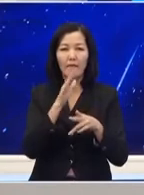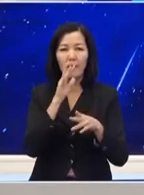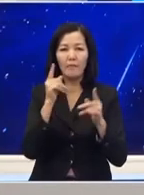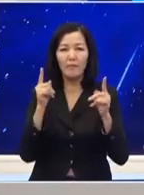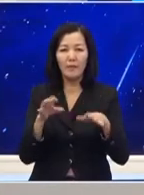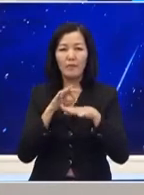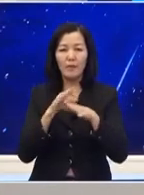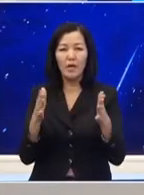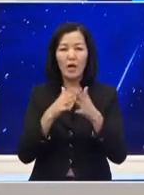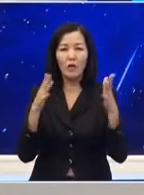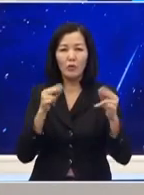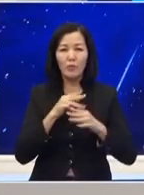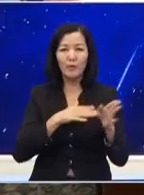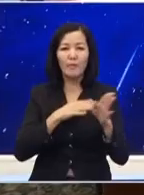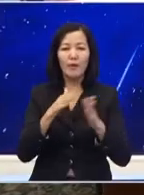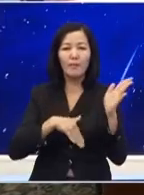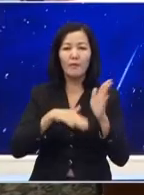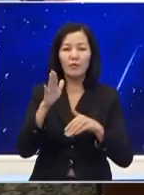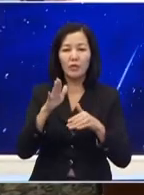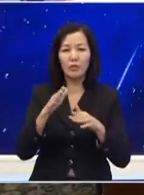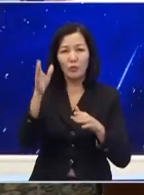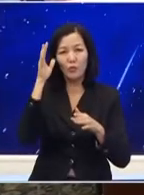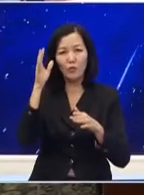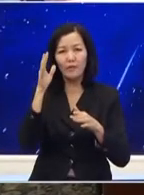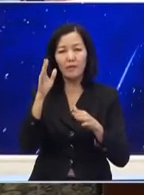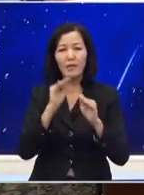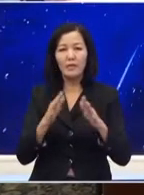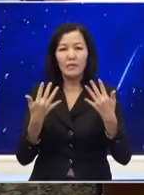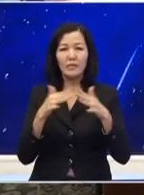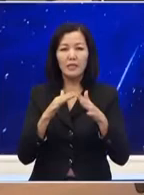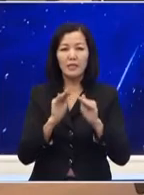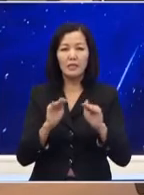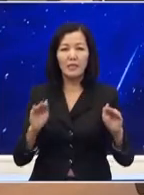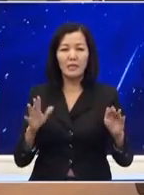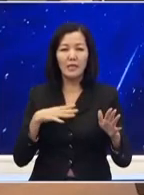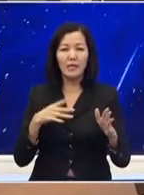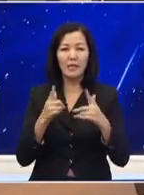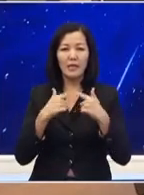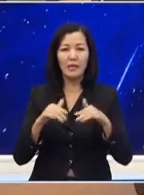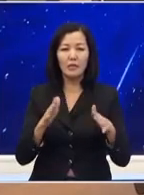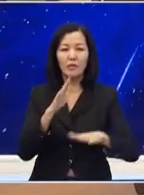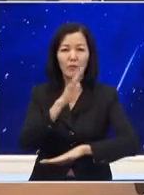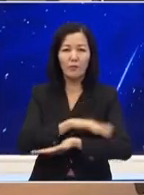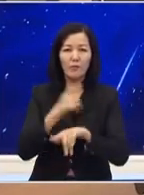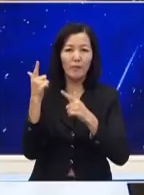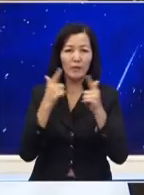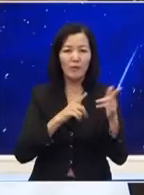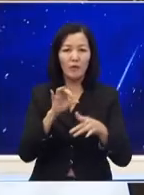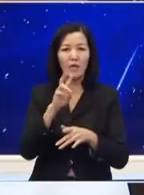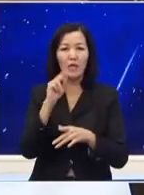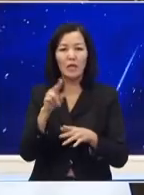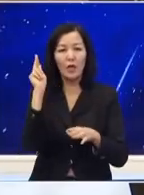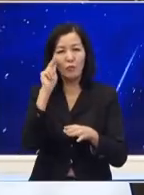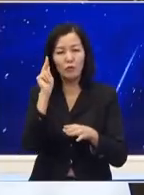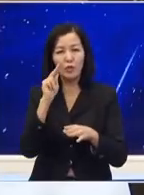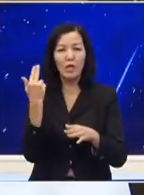огромная работа по повышению уровня знаний среди школьников сельской местности. Организованы занятия по подготовке к ЕНТ,